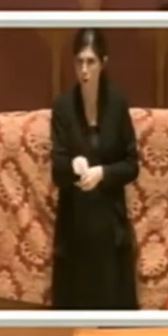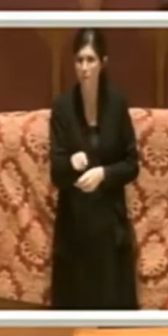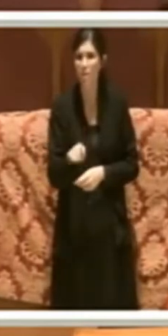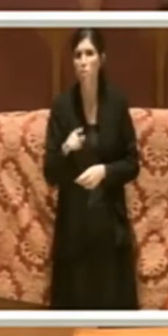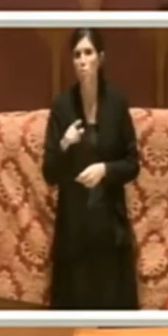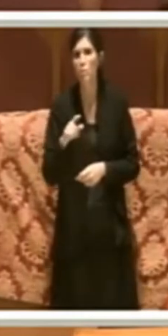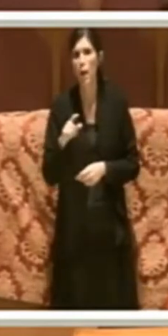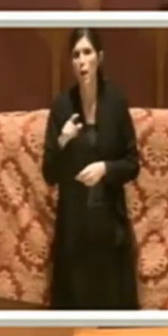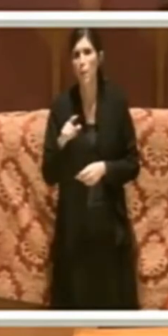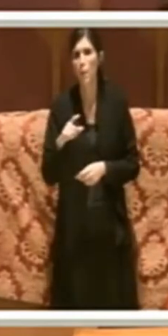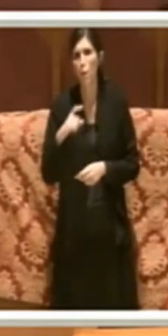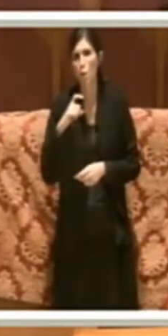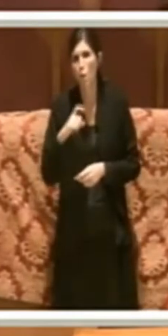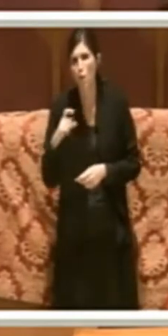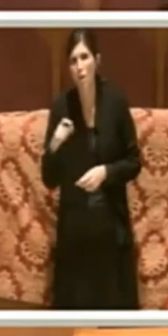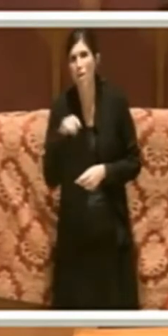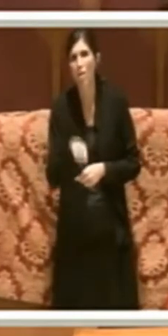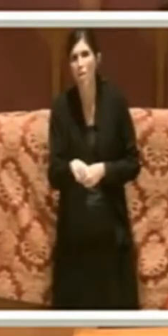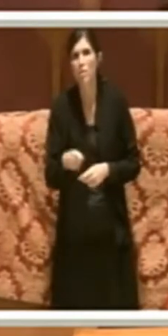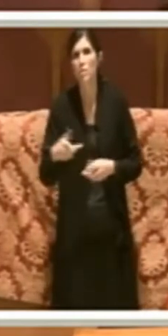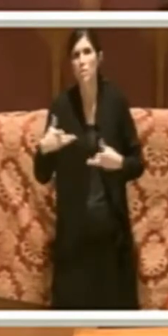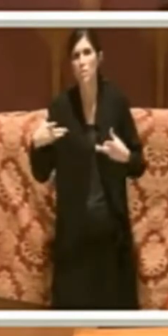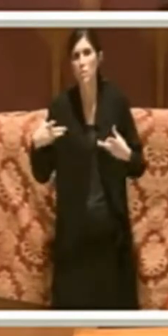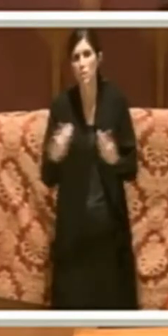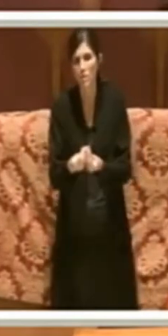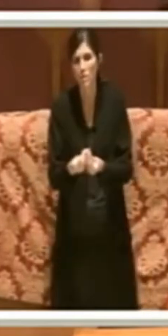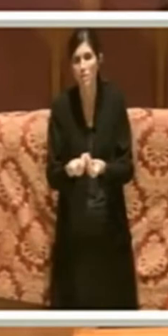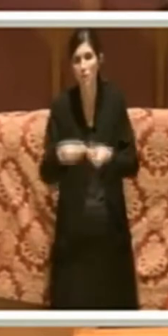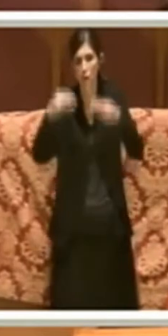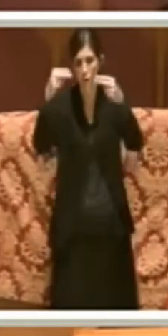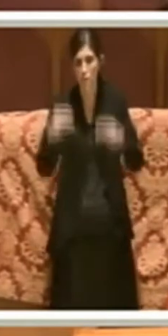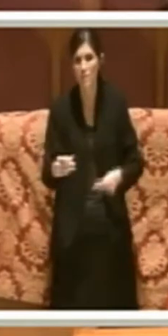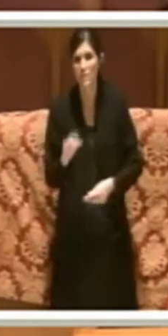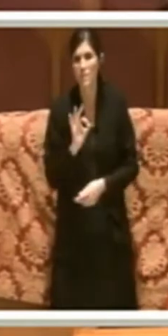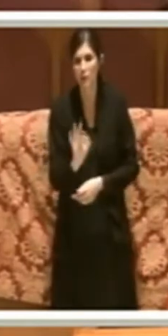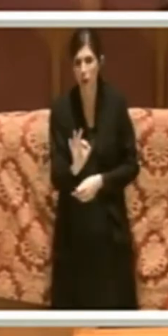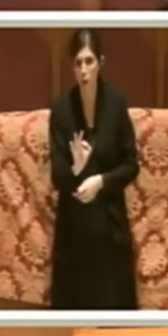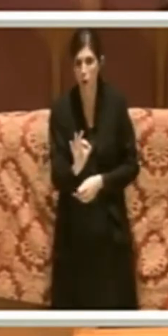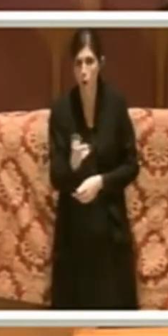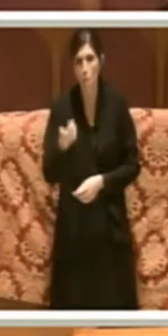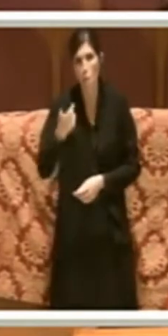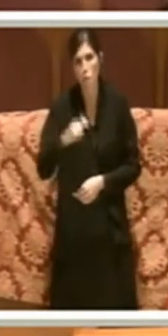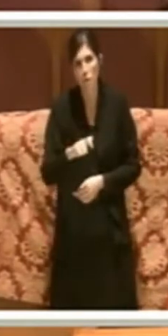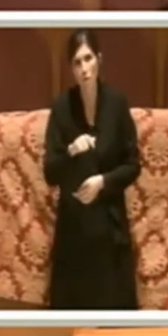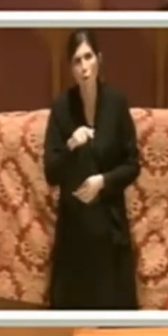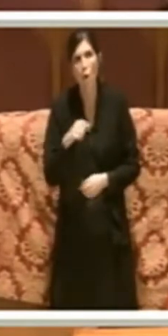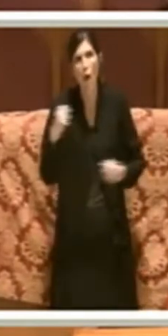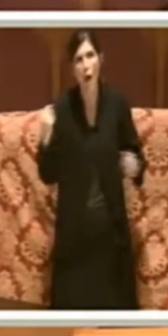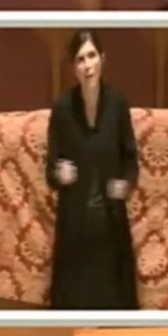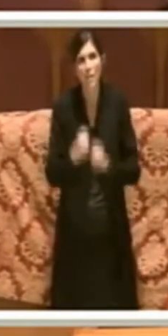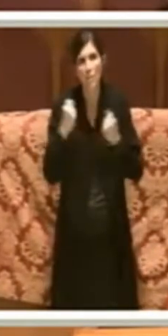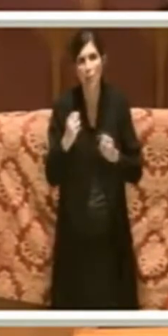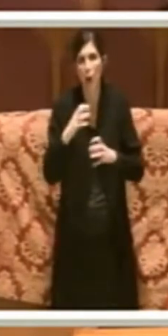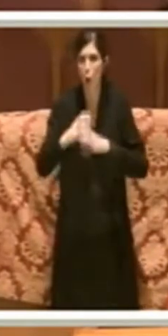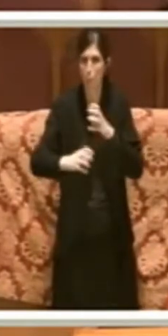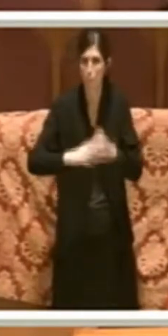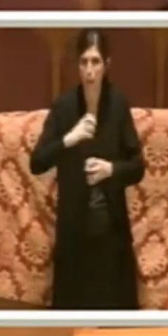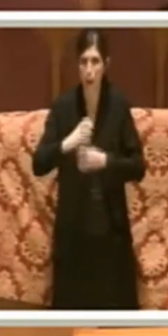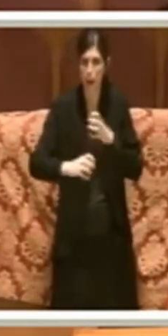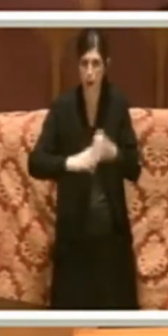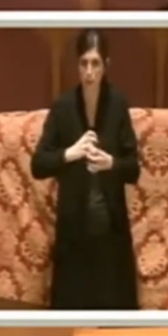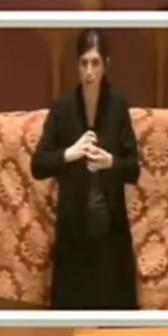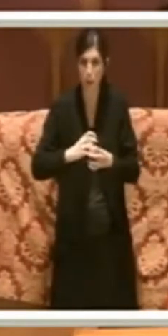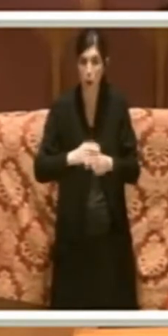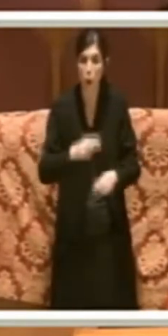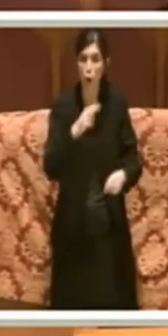100%, perché l'attività a volte è complessa. Vorrei ricordare che queste relazioni non valgono solo fra Roma